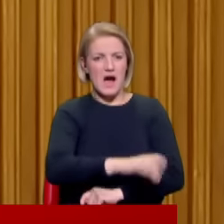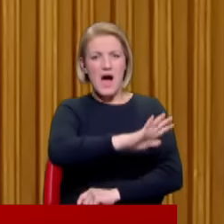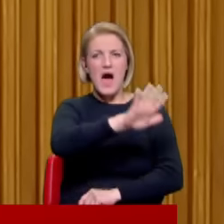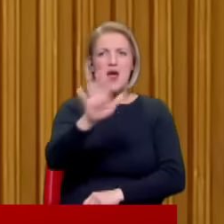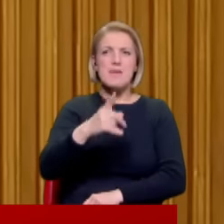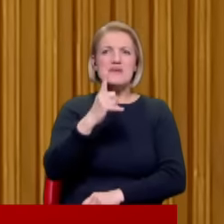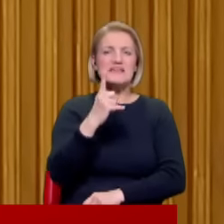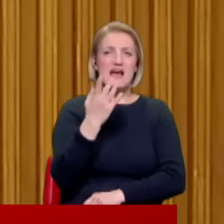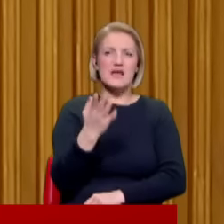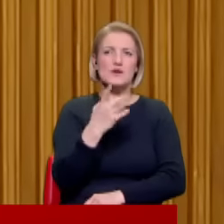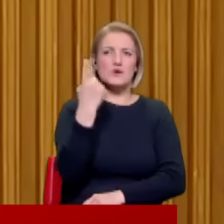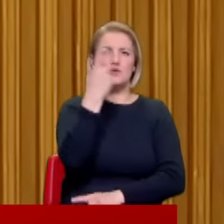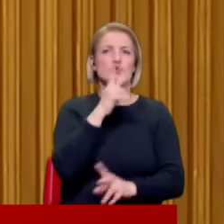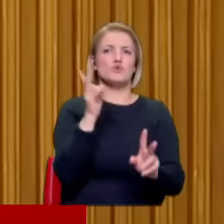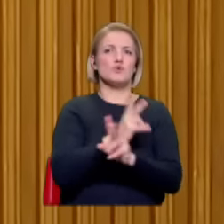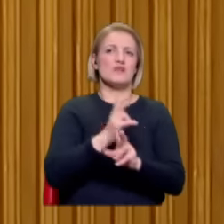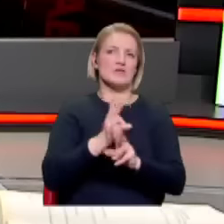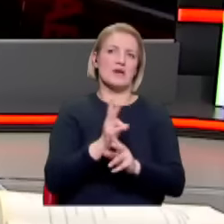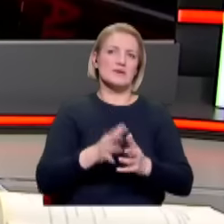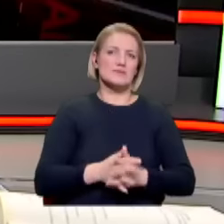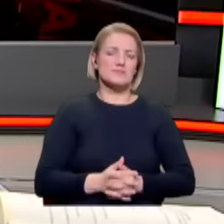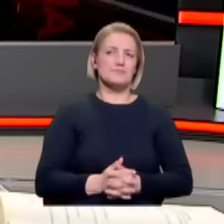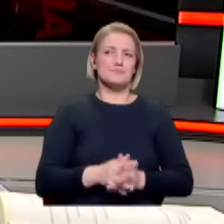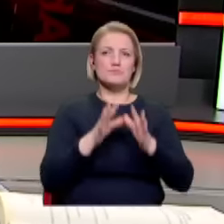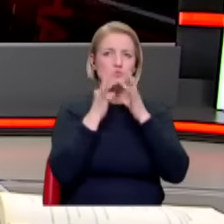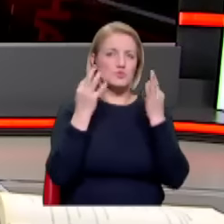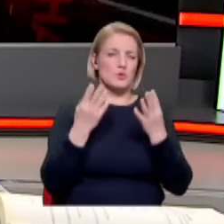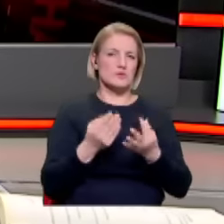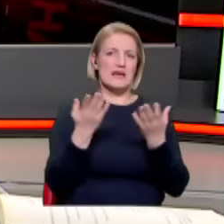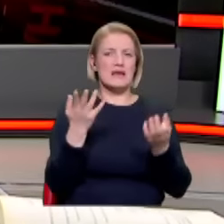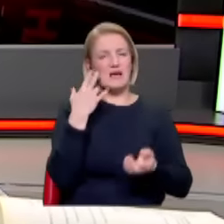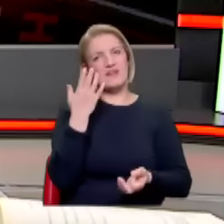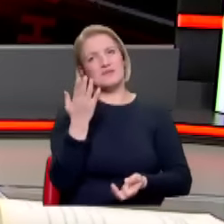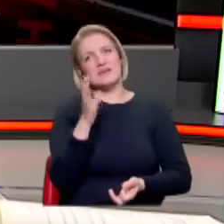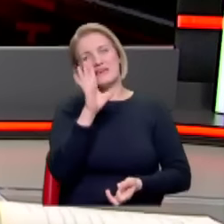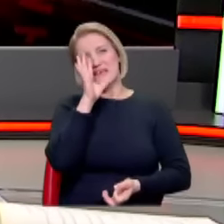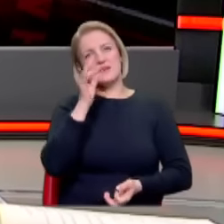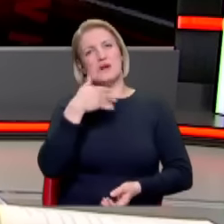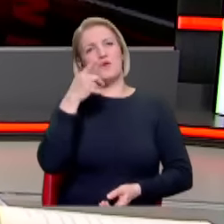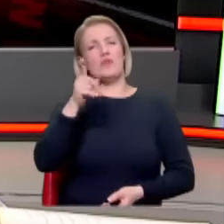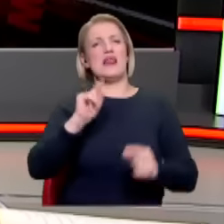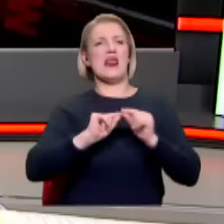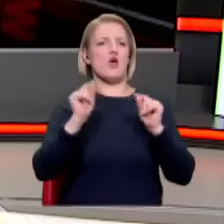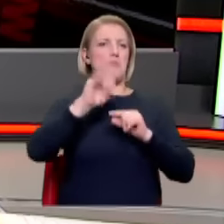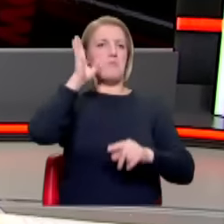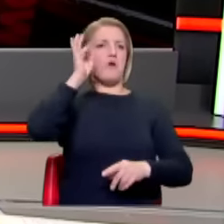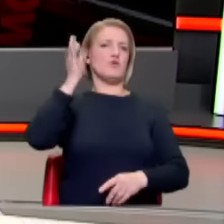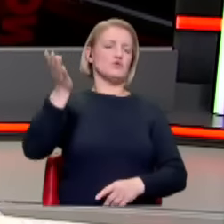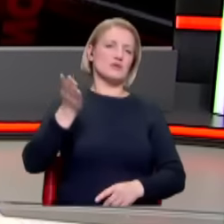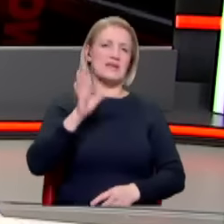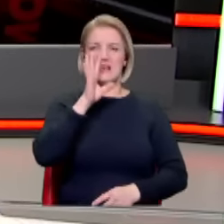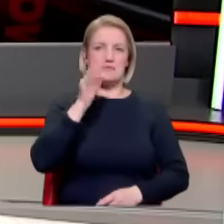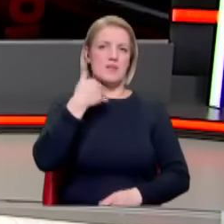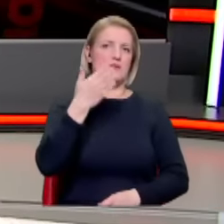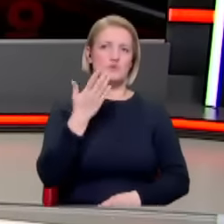herkesin birden yüzü gülecek. Evet, şimdi kimi anlatıyoruz? Onlar ekonomist ya.